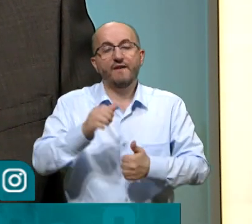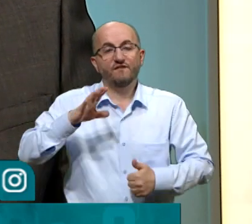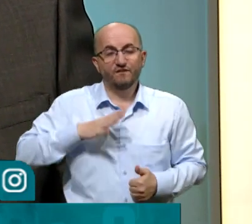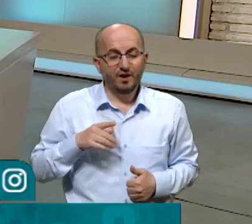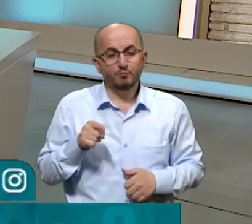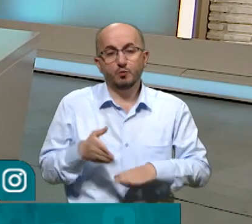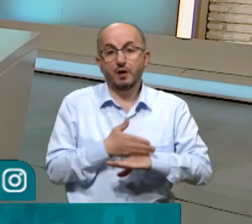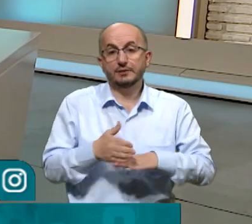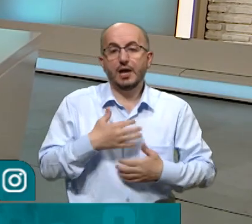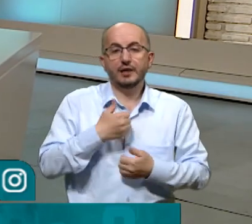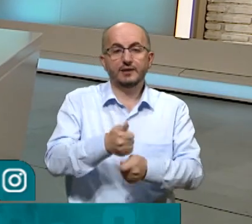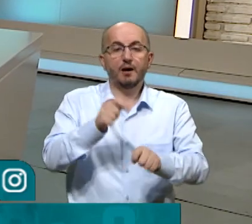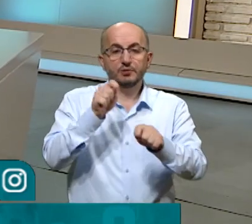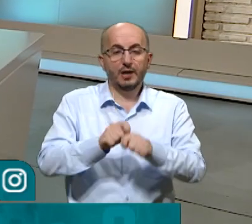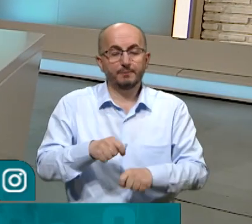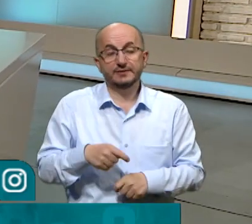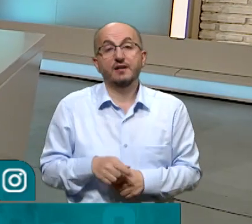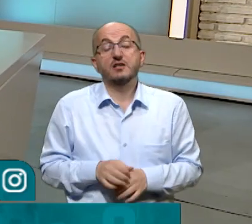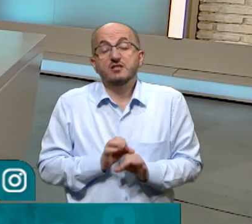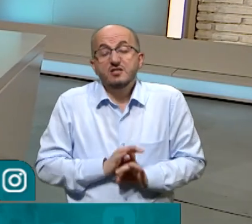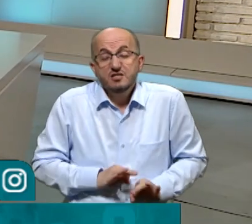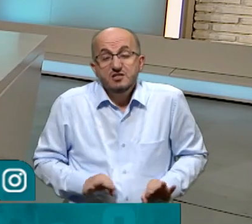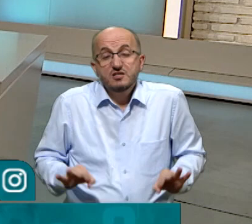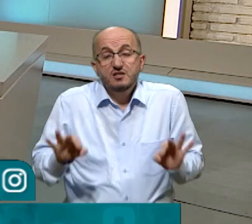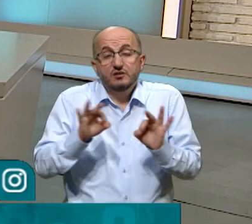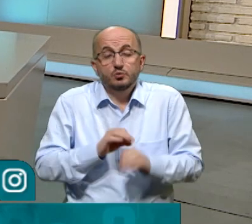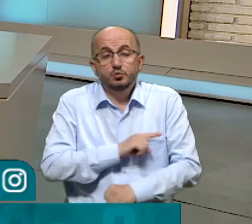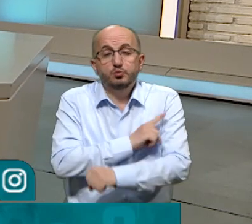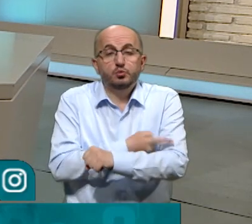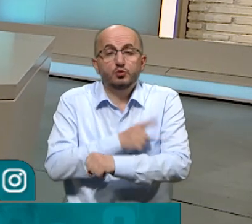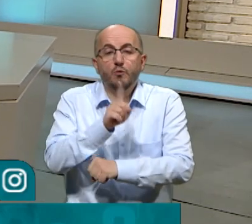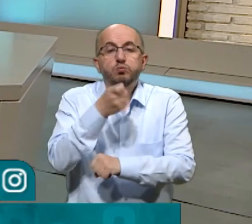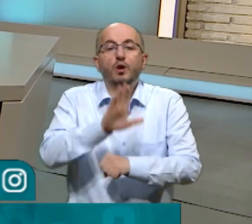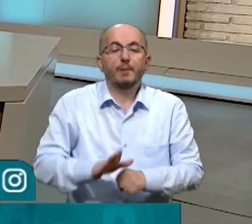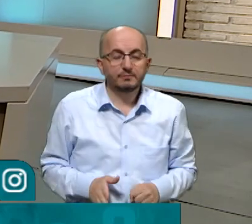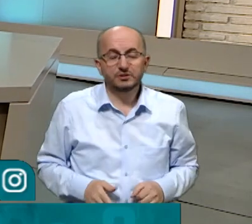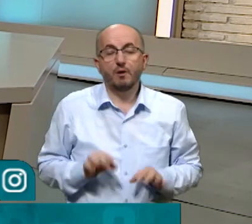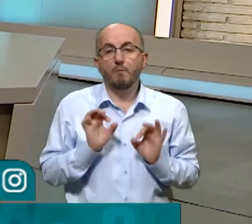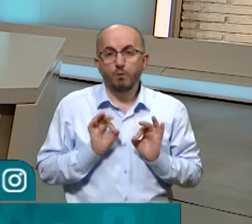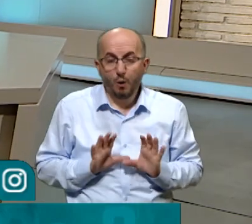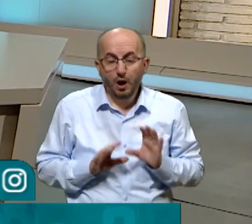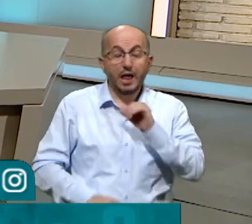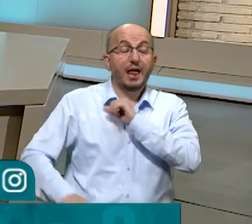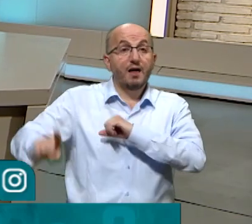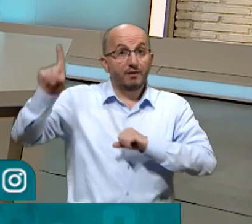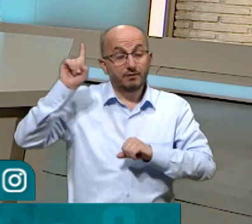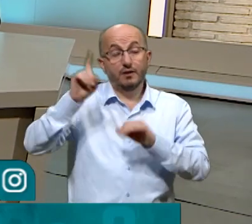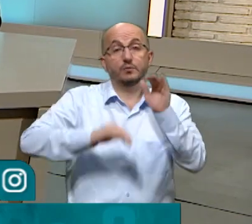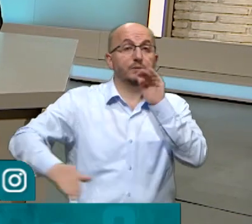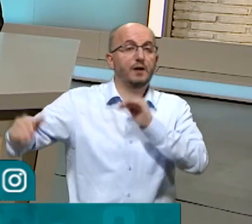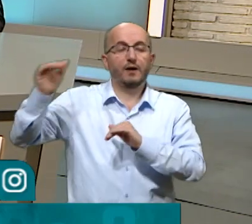Bu maldan adamı yerine getir getir ama hiç imkan bulamadı ve bu şekilde Allah Celali